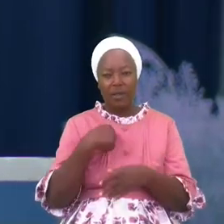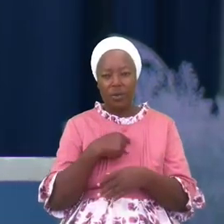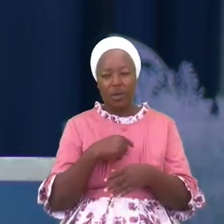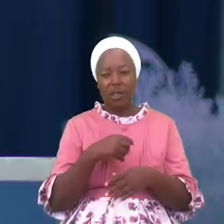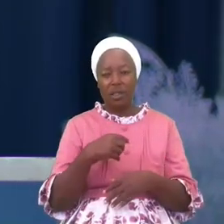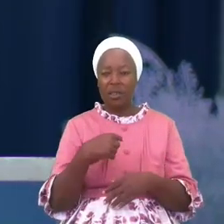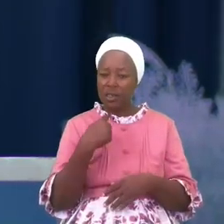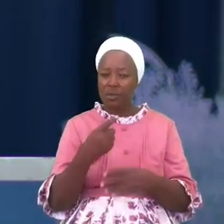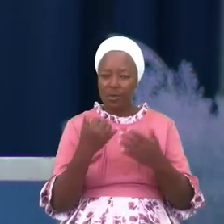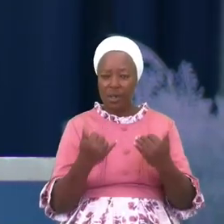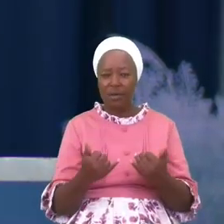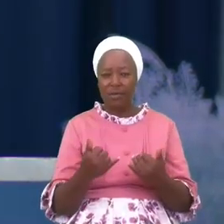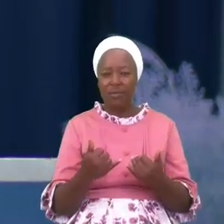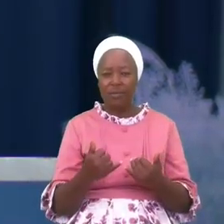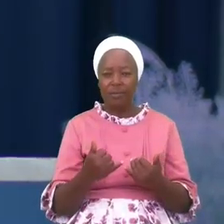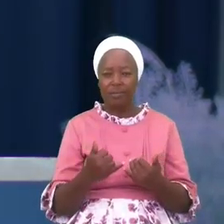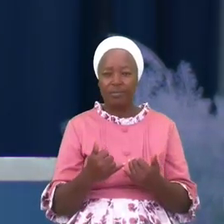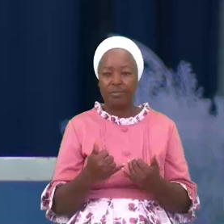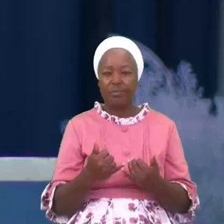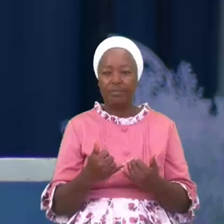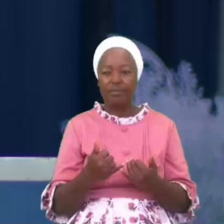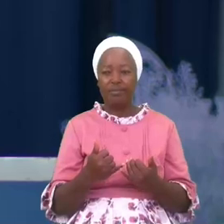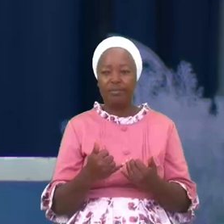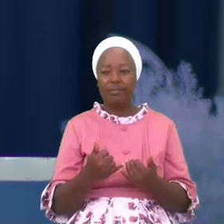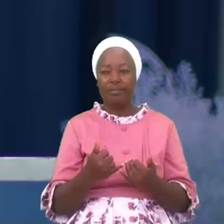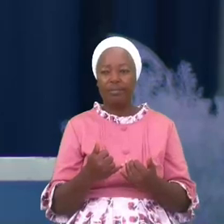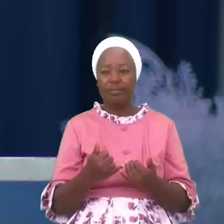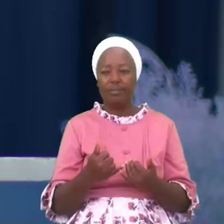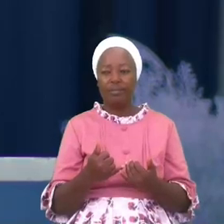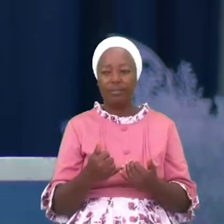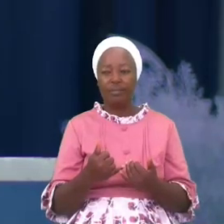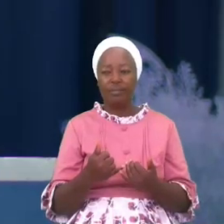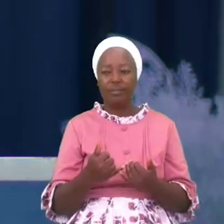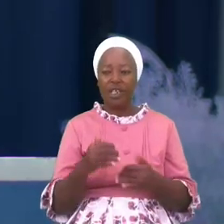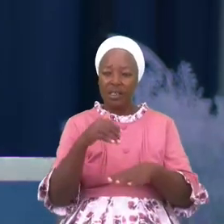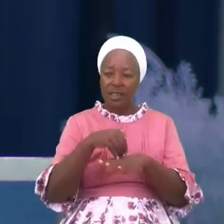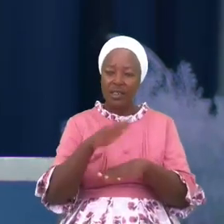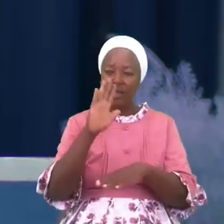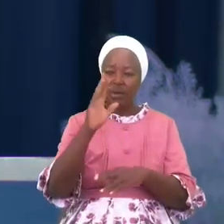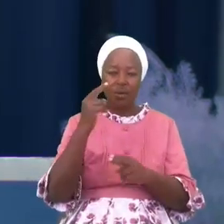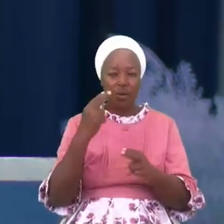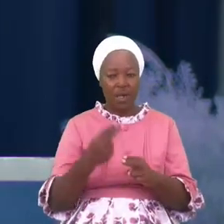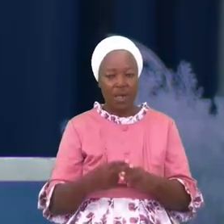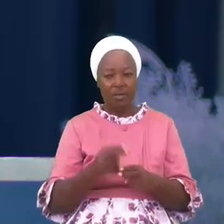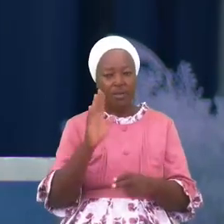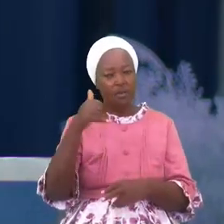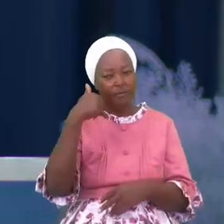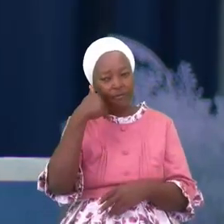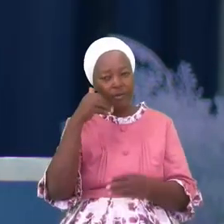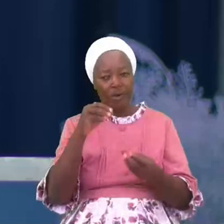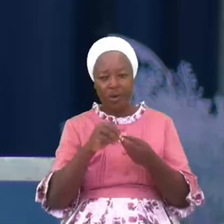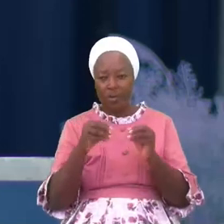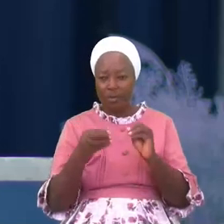que nous puissions avoir de vos nouvelles et vous aider. Envoyez vos noms et prénoms, numéro de